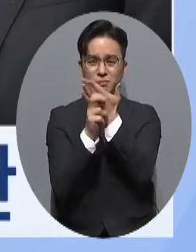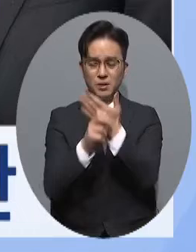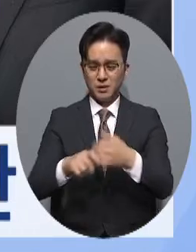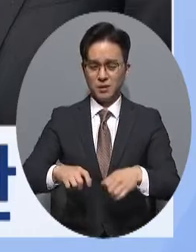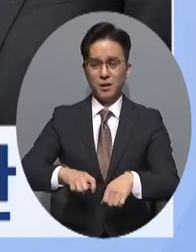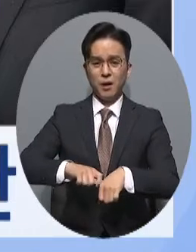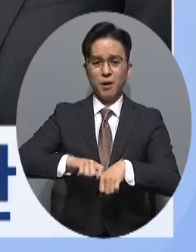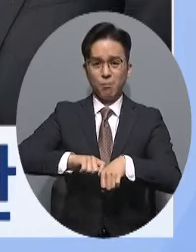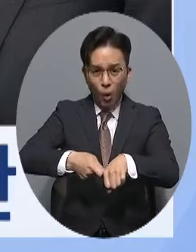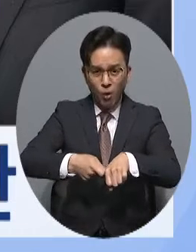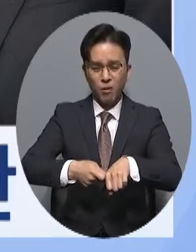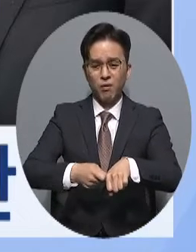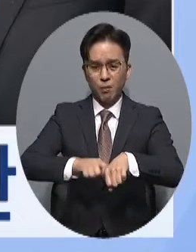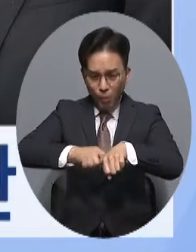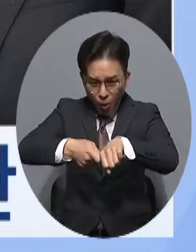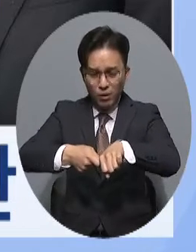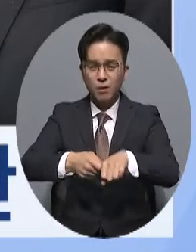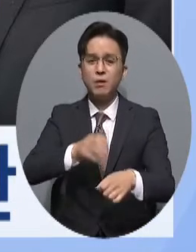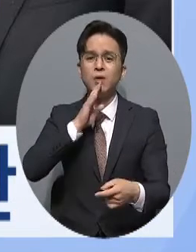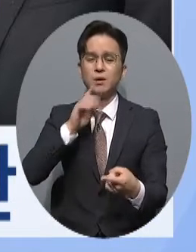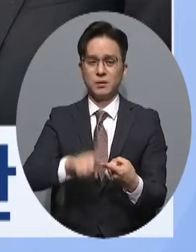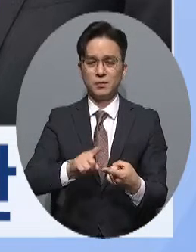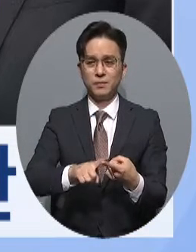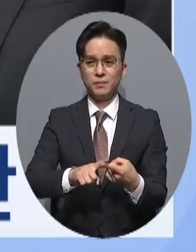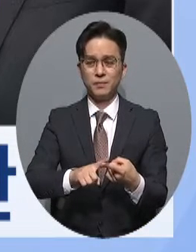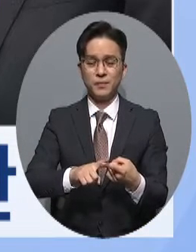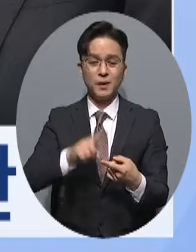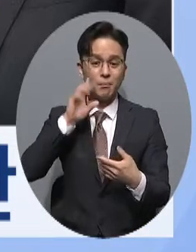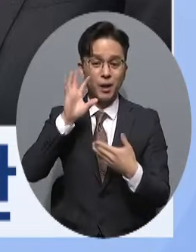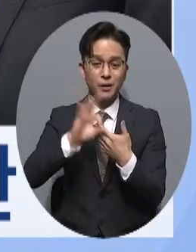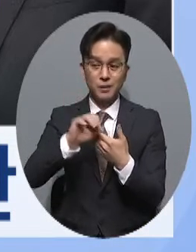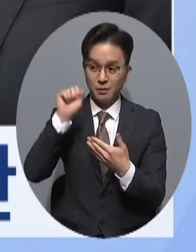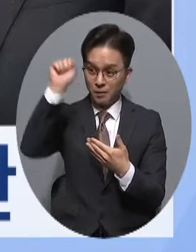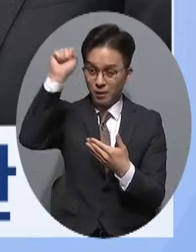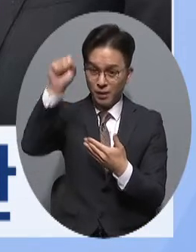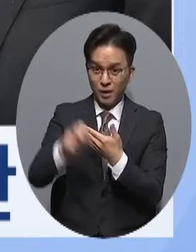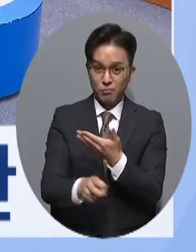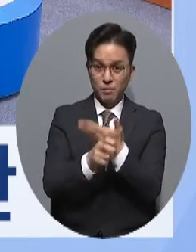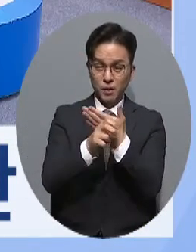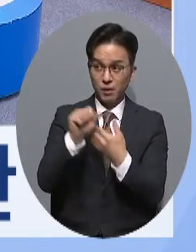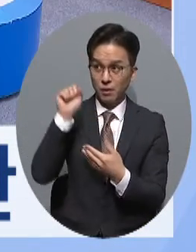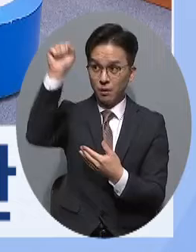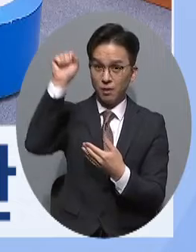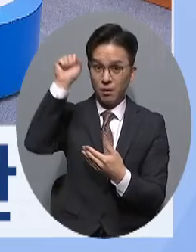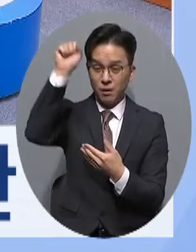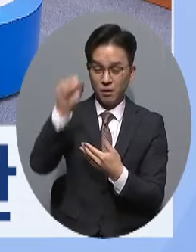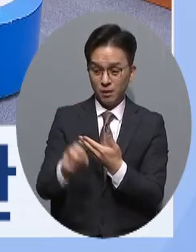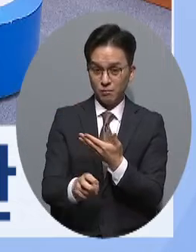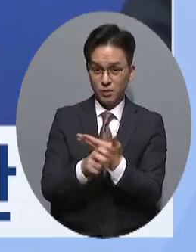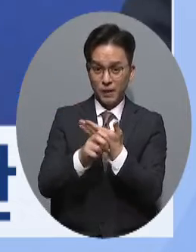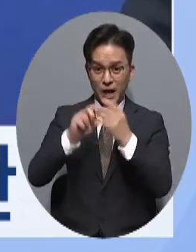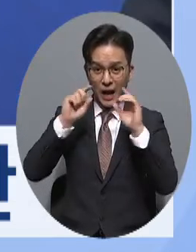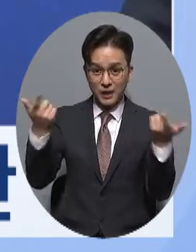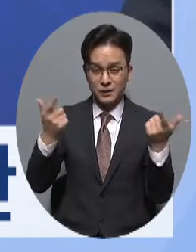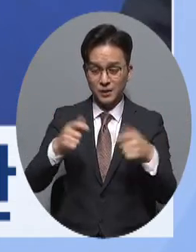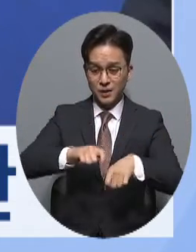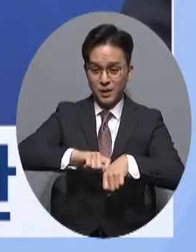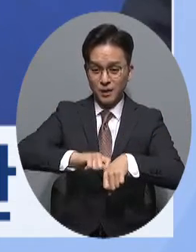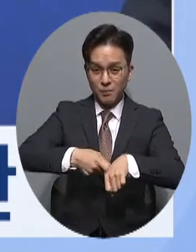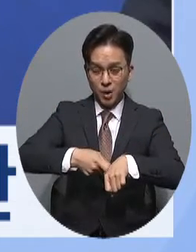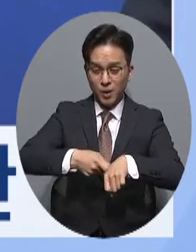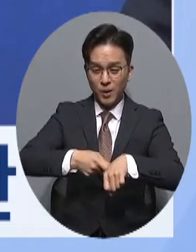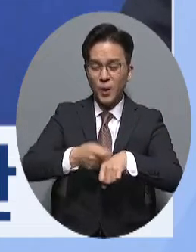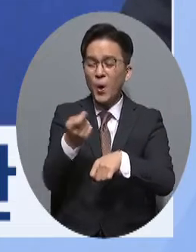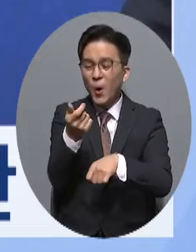유연성이라든가 지금 보면은 정규직의 어떤 그 어 양보를 조금 기득권의 양보를 얻는 그런 식으로 해서 어떻게 보면